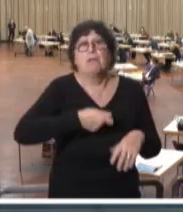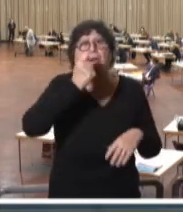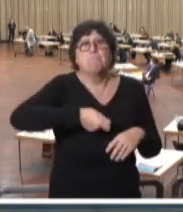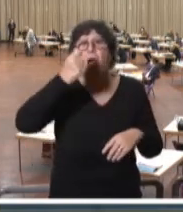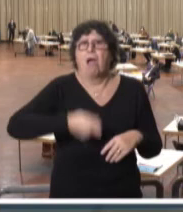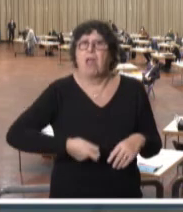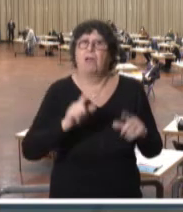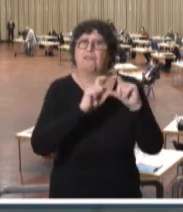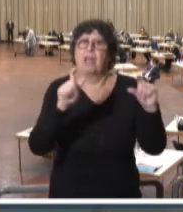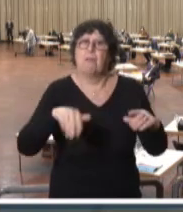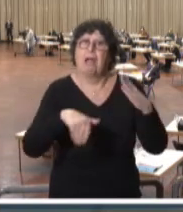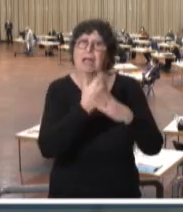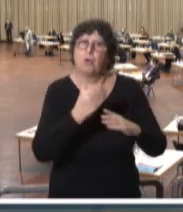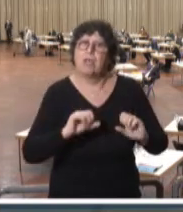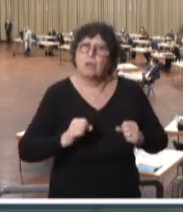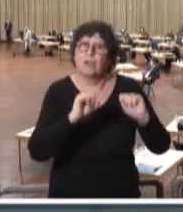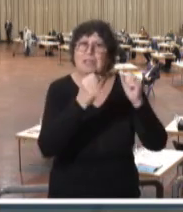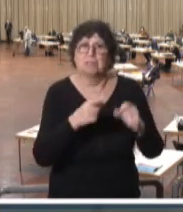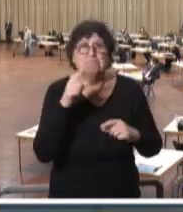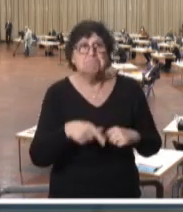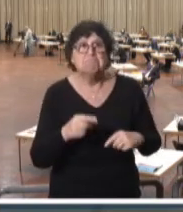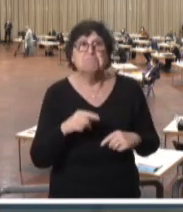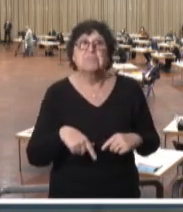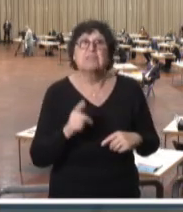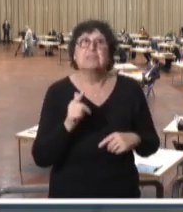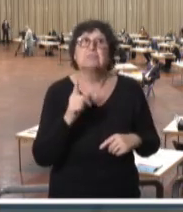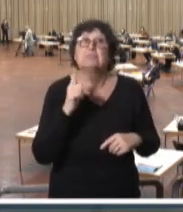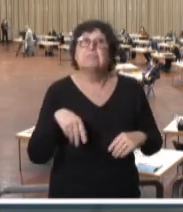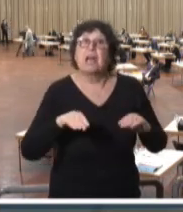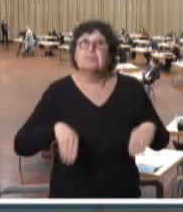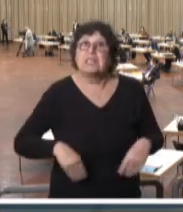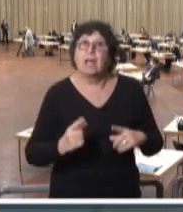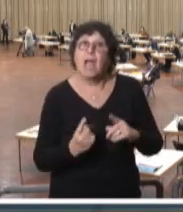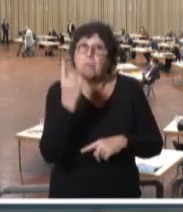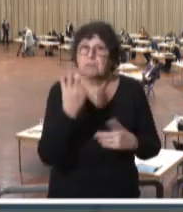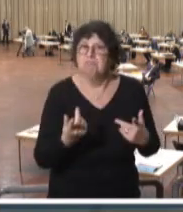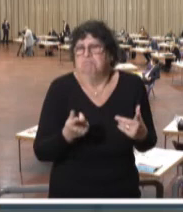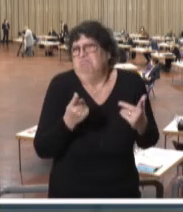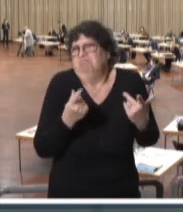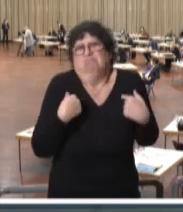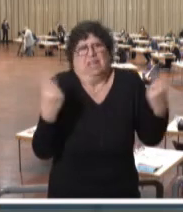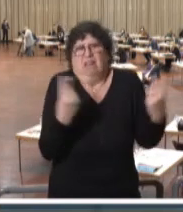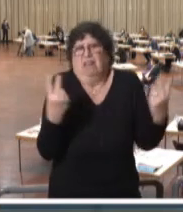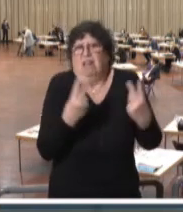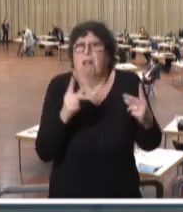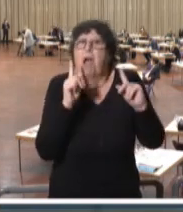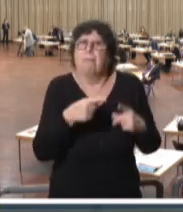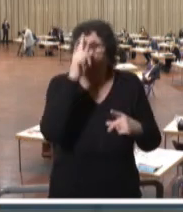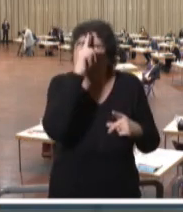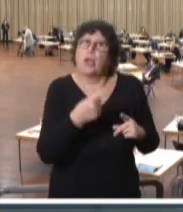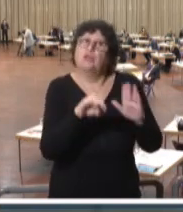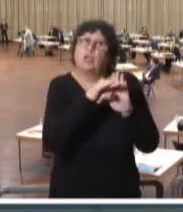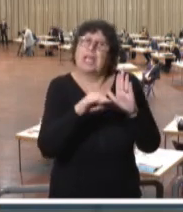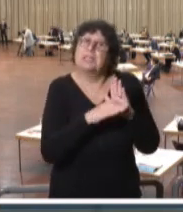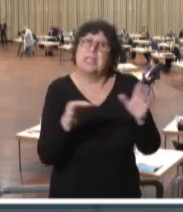neu aufmache, ist das dann ein Start-up? Naja, meinetwegen. Aber in deutschen Gesetzestexten sollte doch die